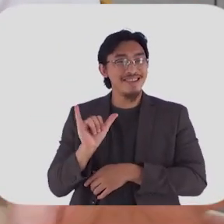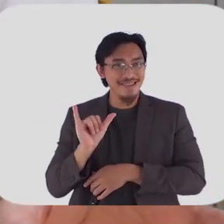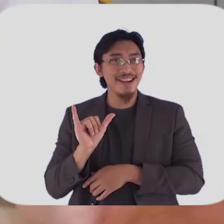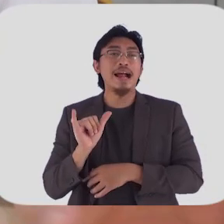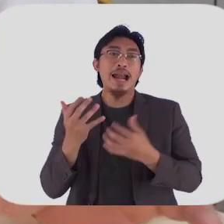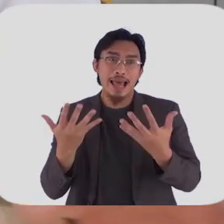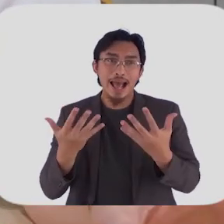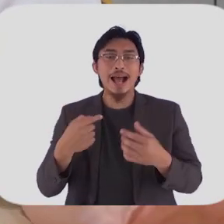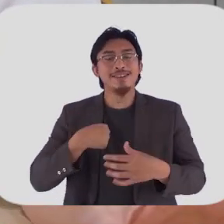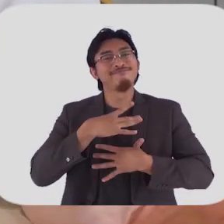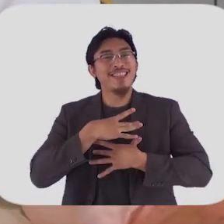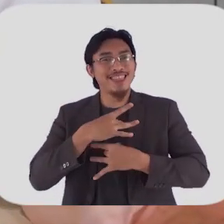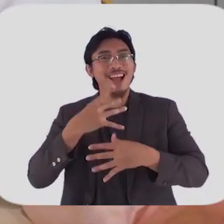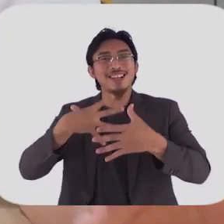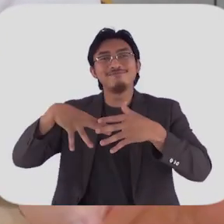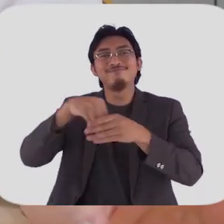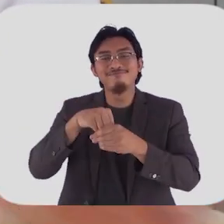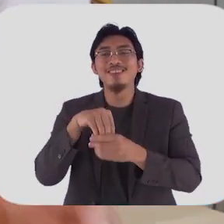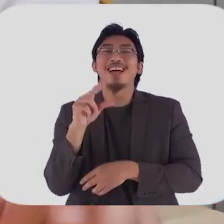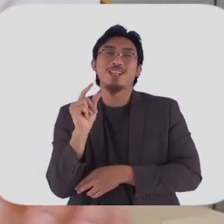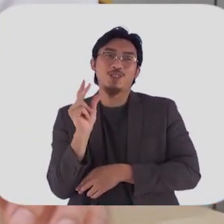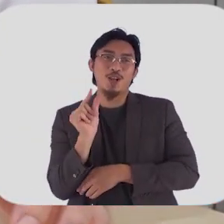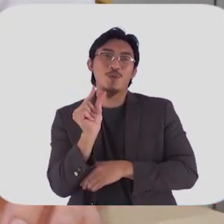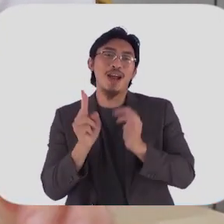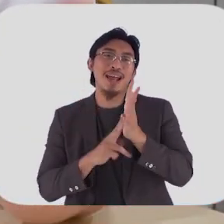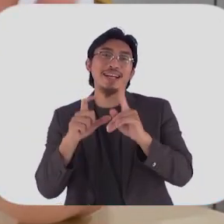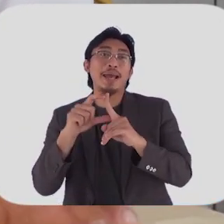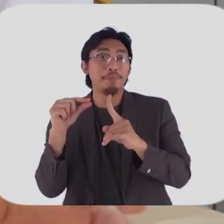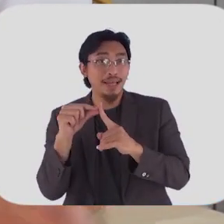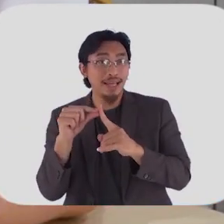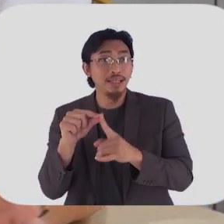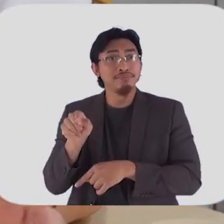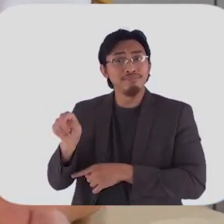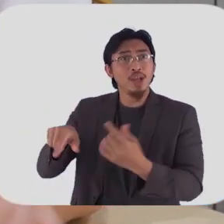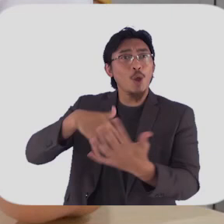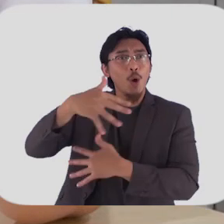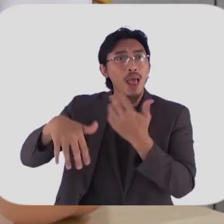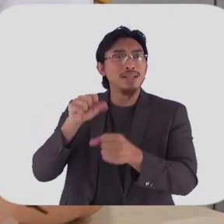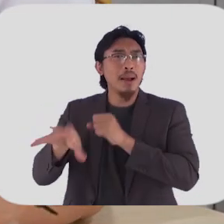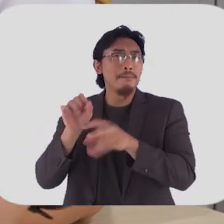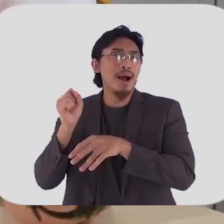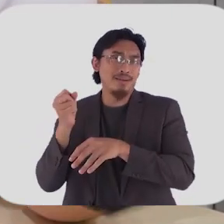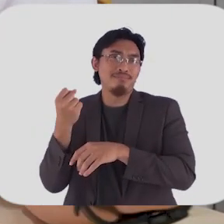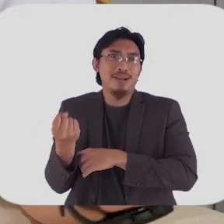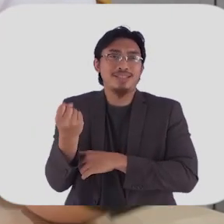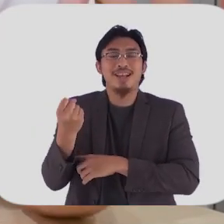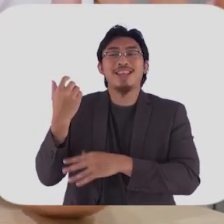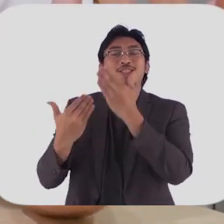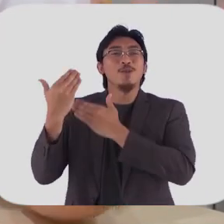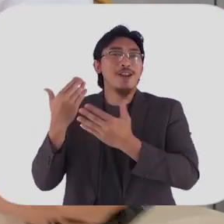sejalan dengan apa yang sudah kami lakukan. Sehingga kami tertarik untuk ikut program Restore UNDP ini untuk